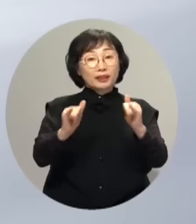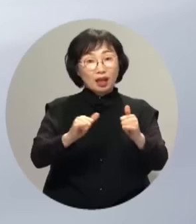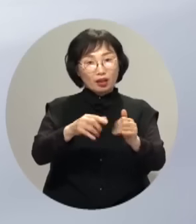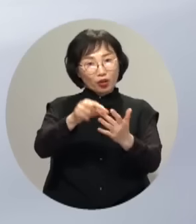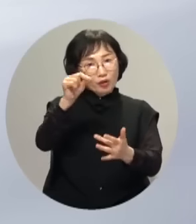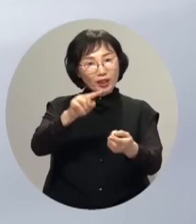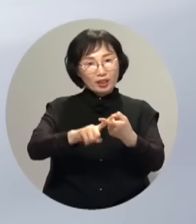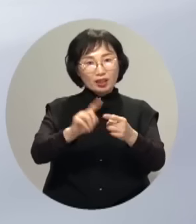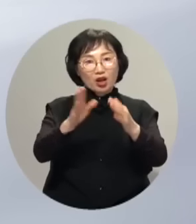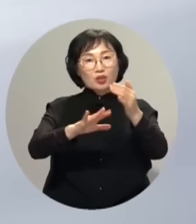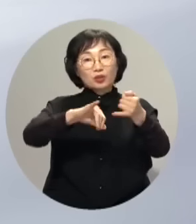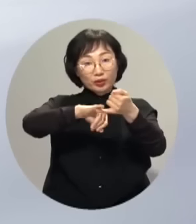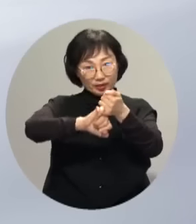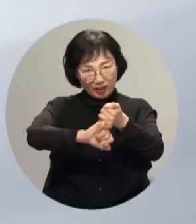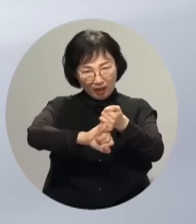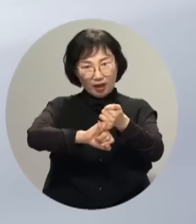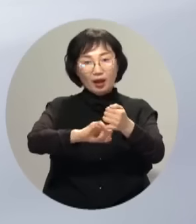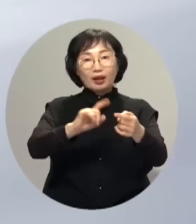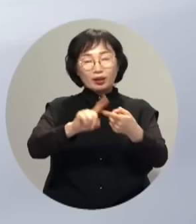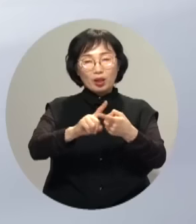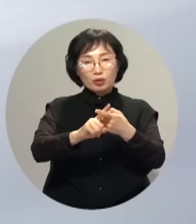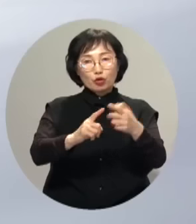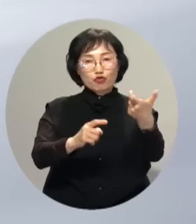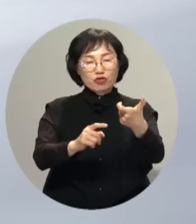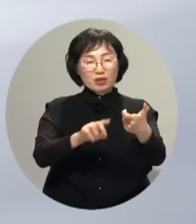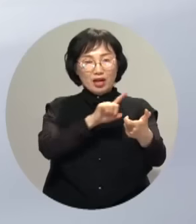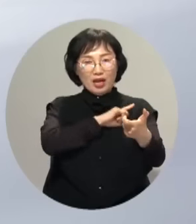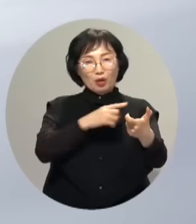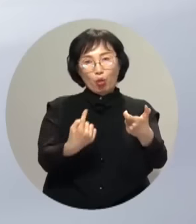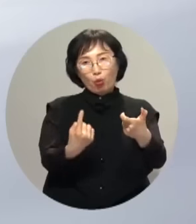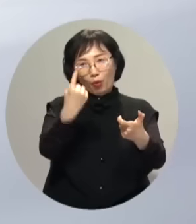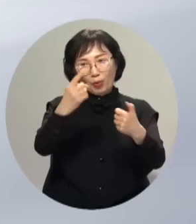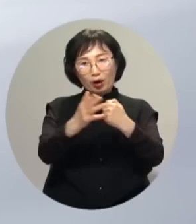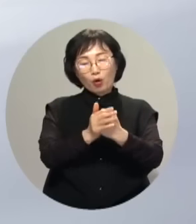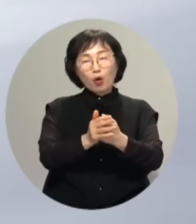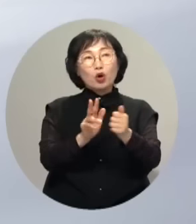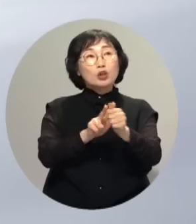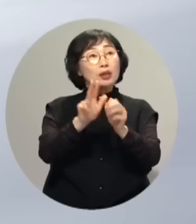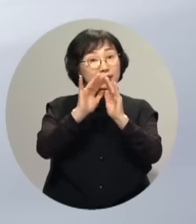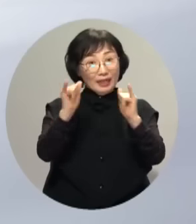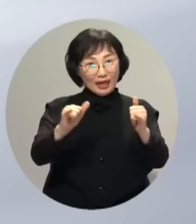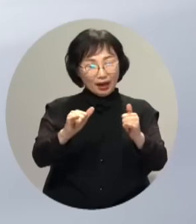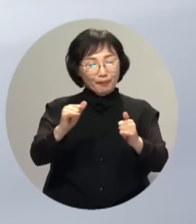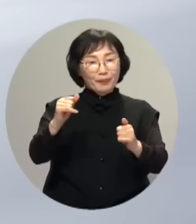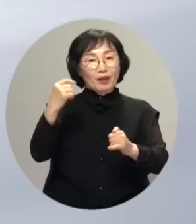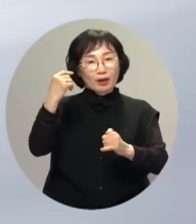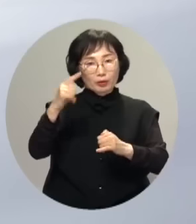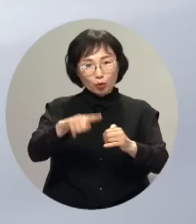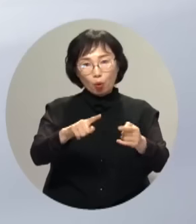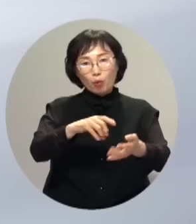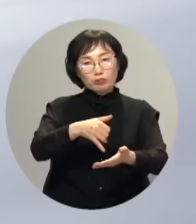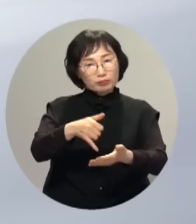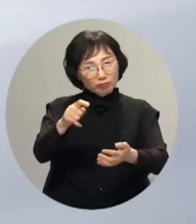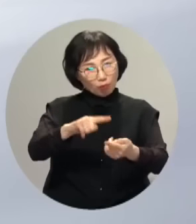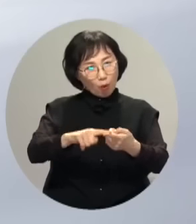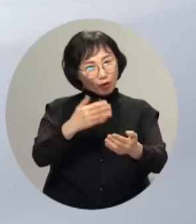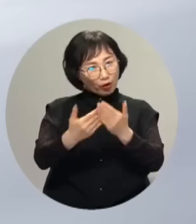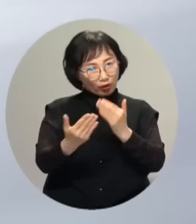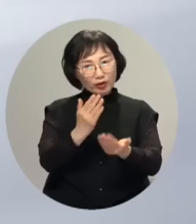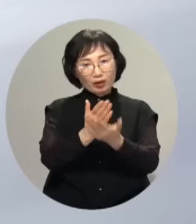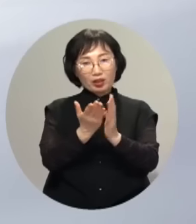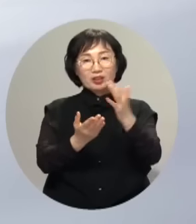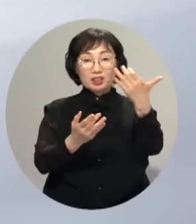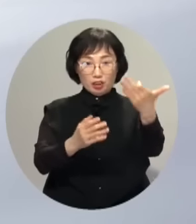정책과 공약이라는 답변이 60% 가장 높았고 후보의 인물과 경력이 19% 소속 정당이